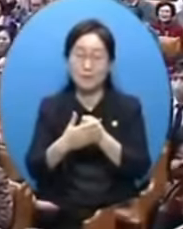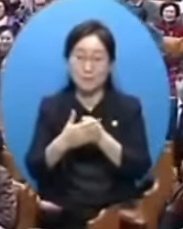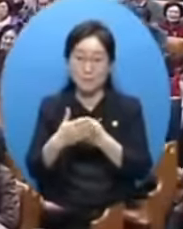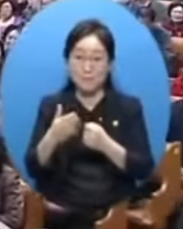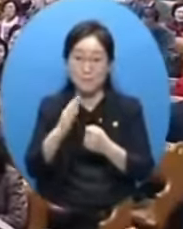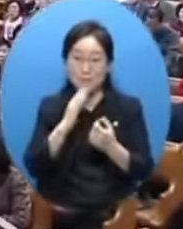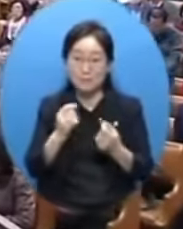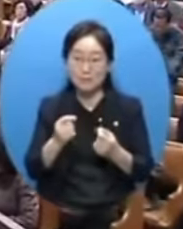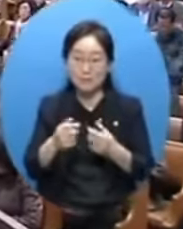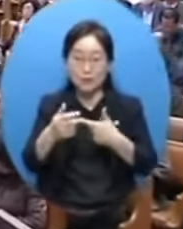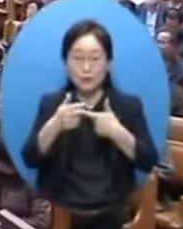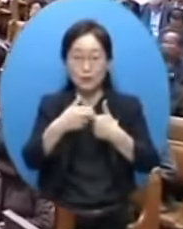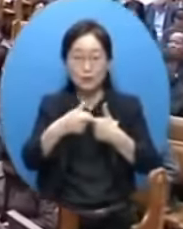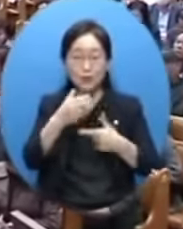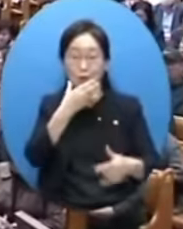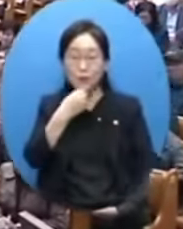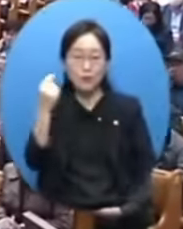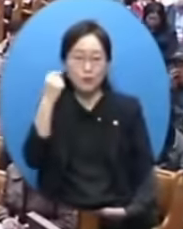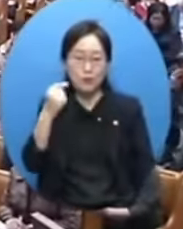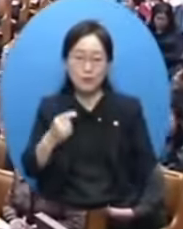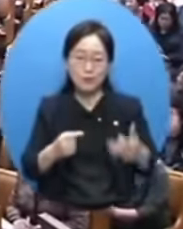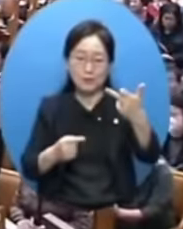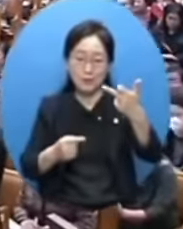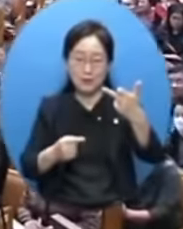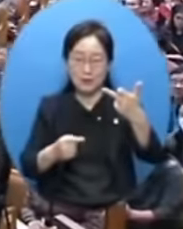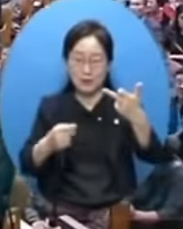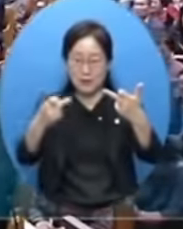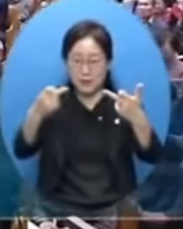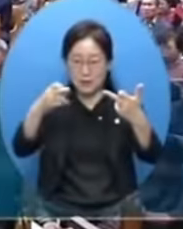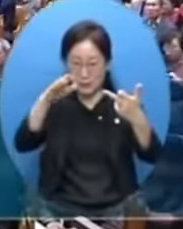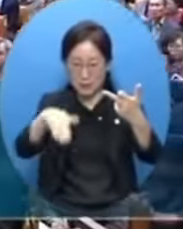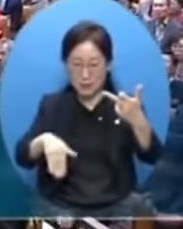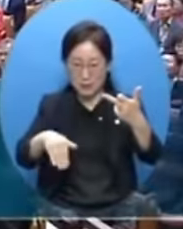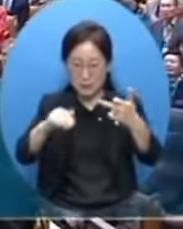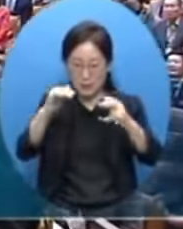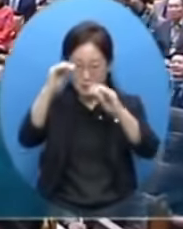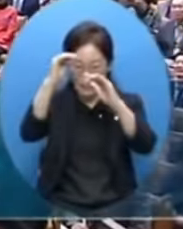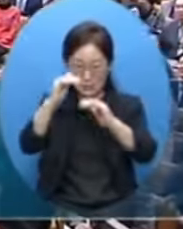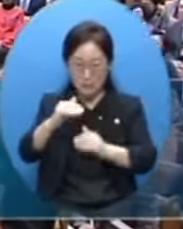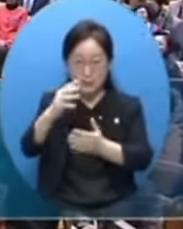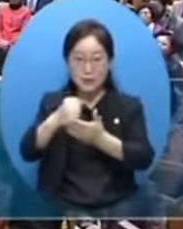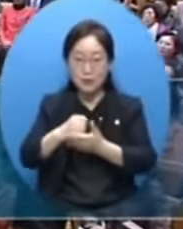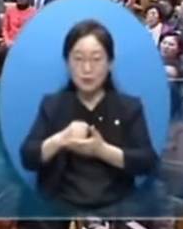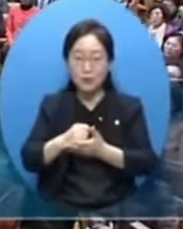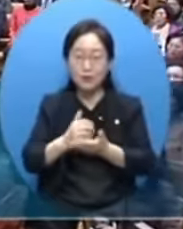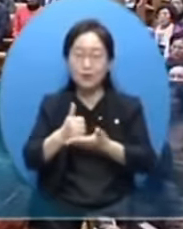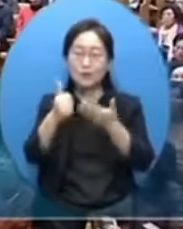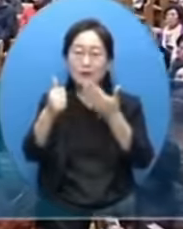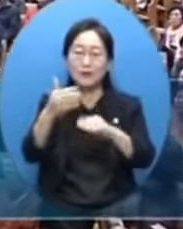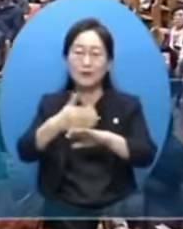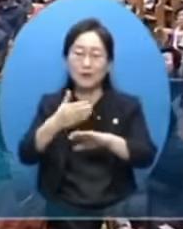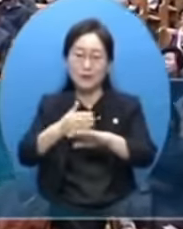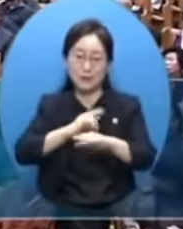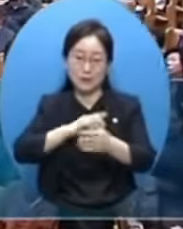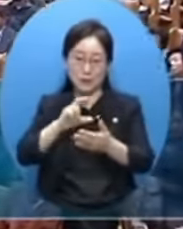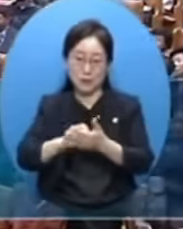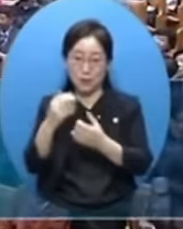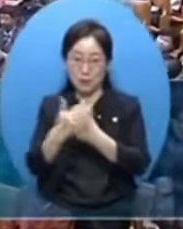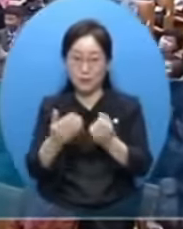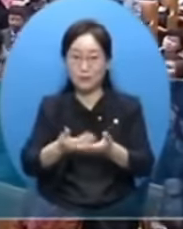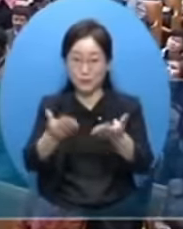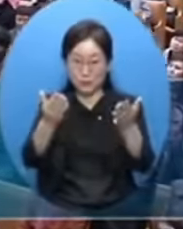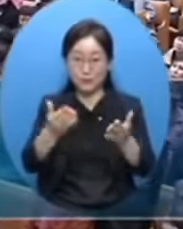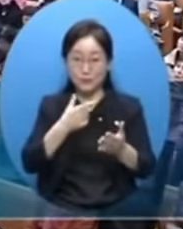오늘 누가복음 17장 11절 이하의 말씀을 가지고 주님께 감사하라 이 같은 제목으로 말씀의 은혜를 나누기